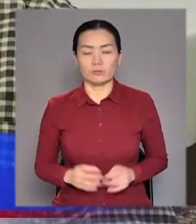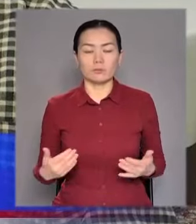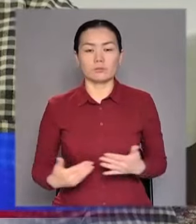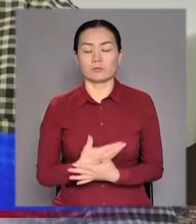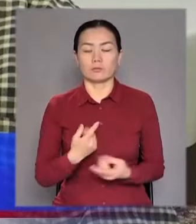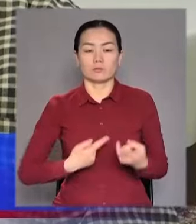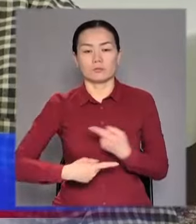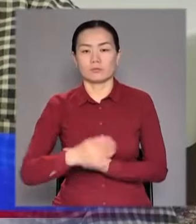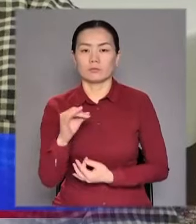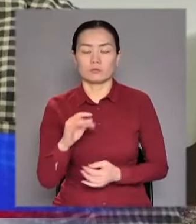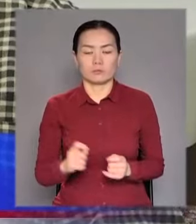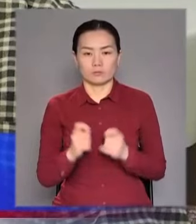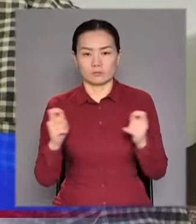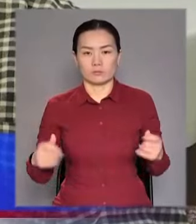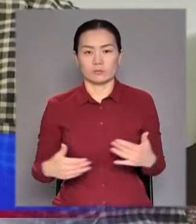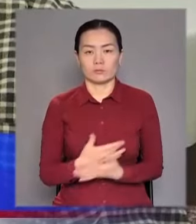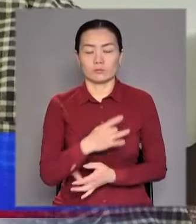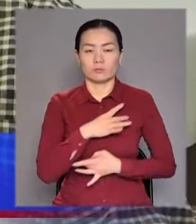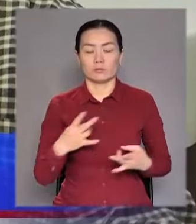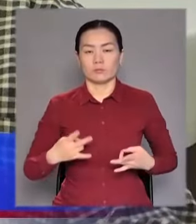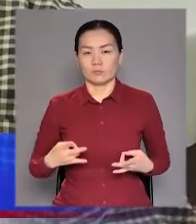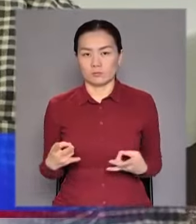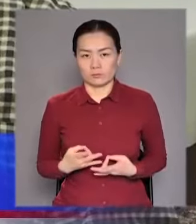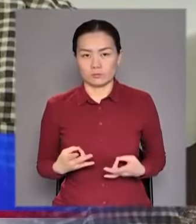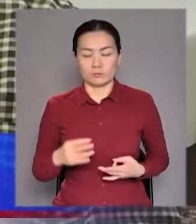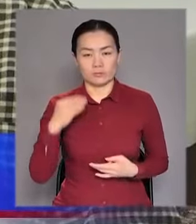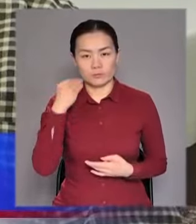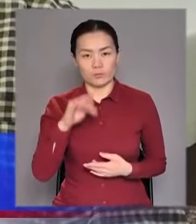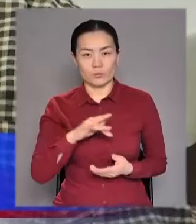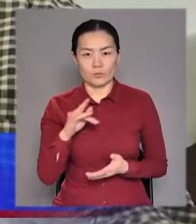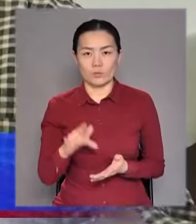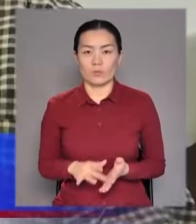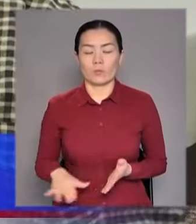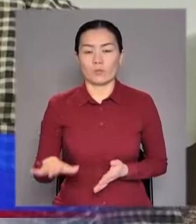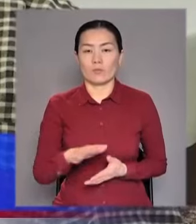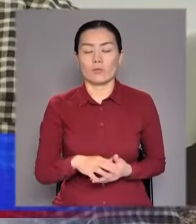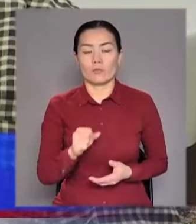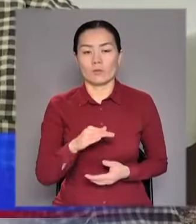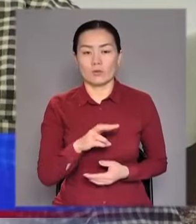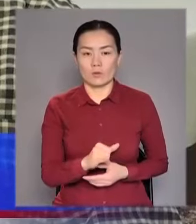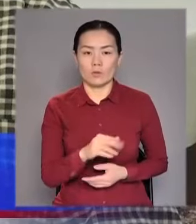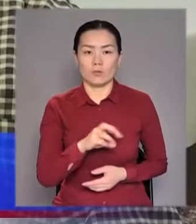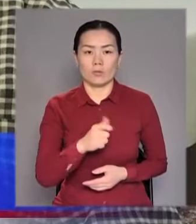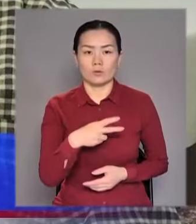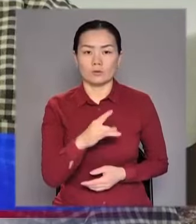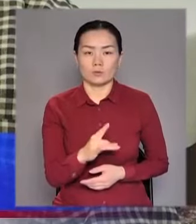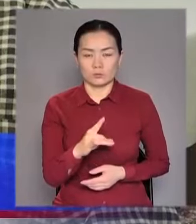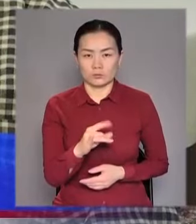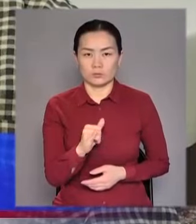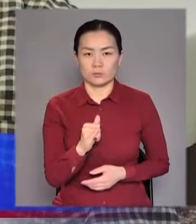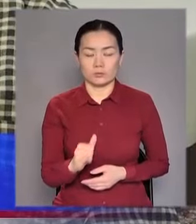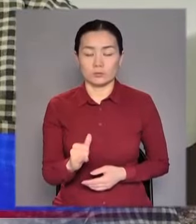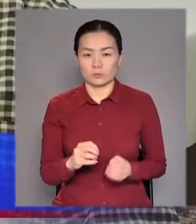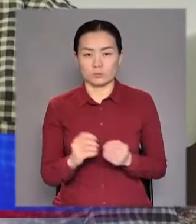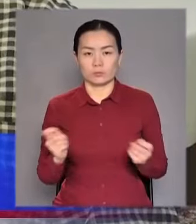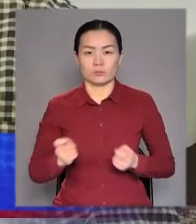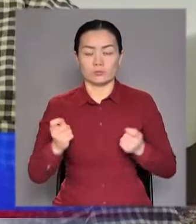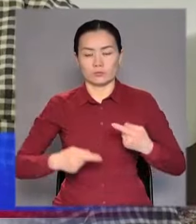басы 14-ті. Мынау Батыс Қазақстан 4 облыс, Ақтөбе, Орал, Атырау, Маңғыстау, бұлар ертеден